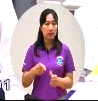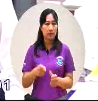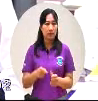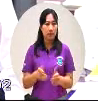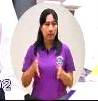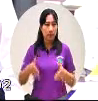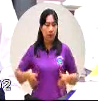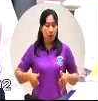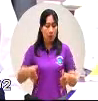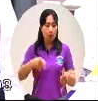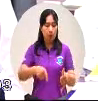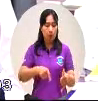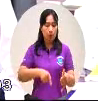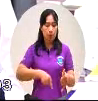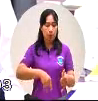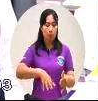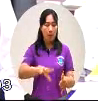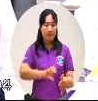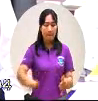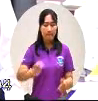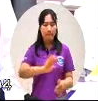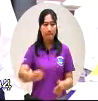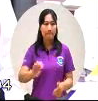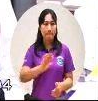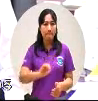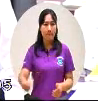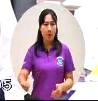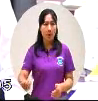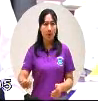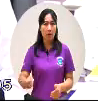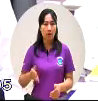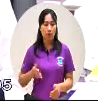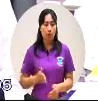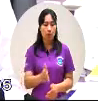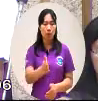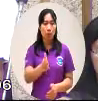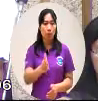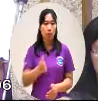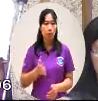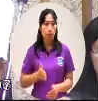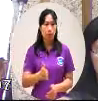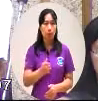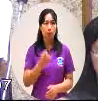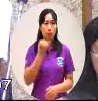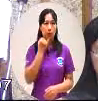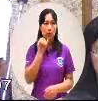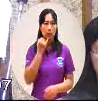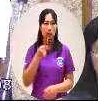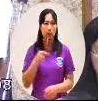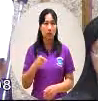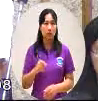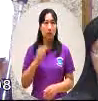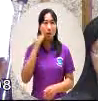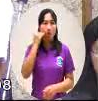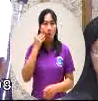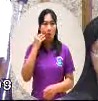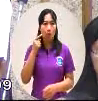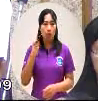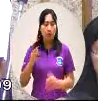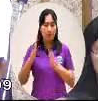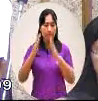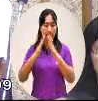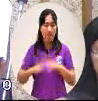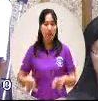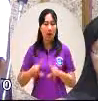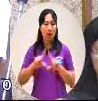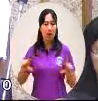车子来压。 对，这种的是可以。那我刚刚讲的是那个你刚刚讲的那个往 双连卷那个部分的大崩塌的部分哦，